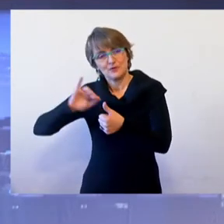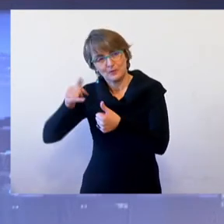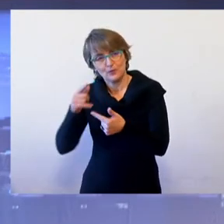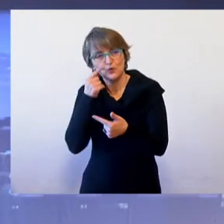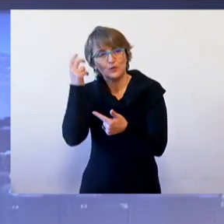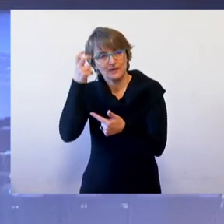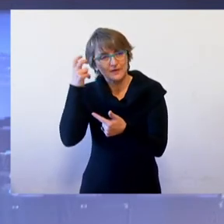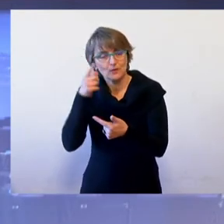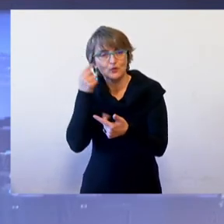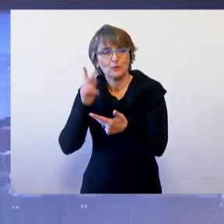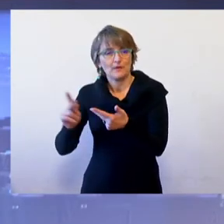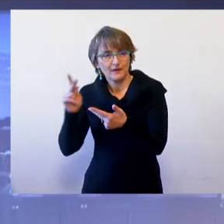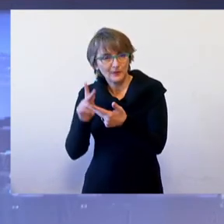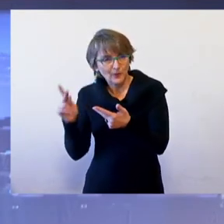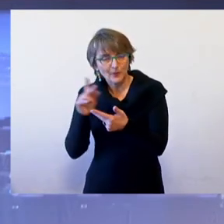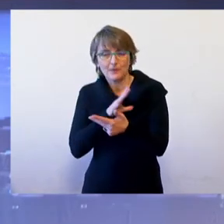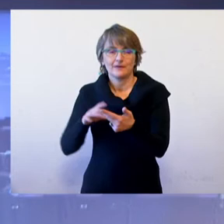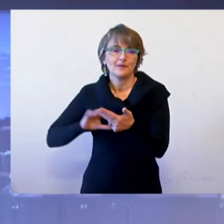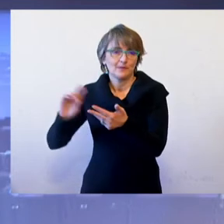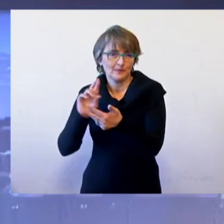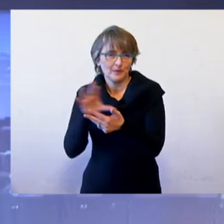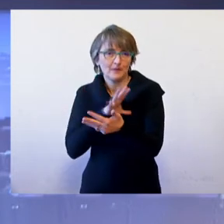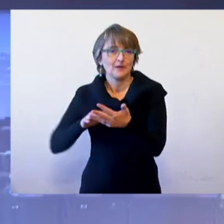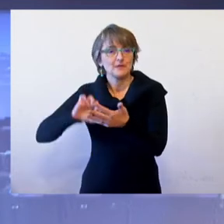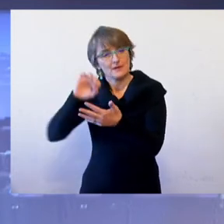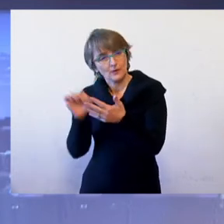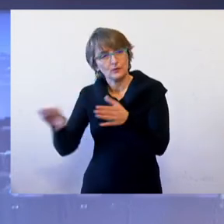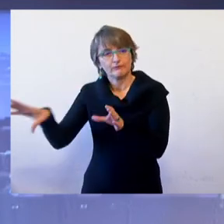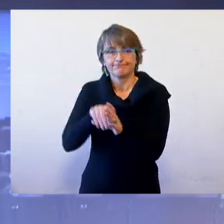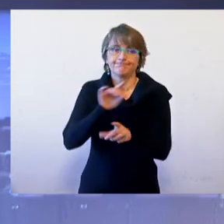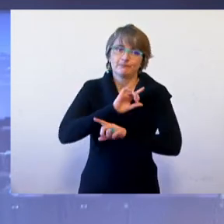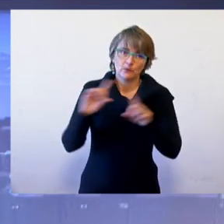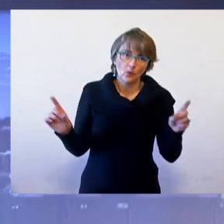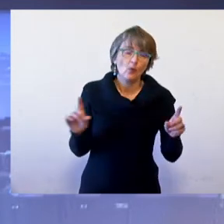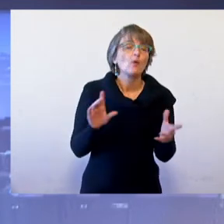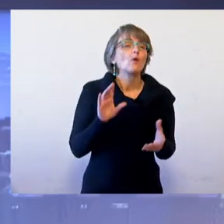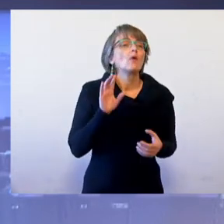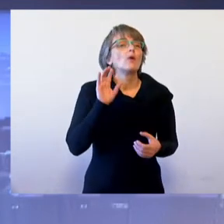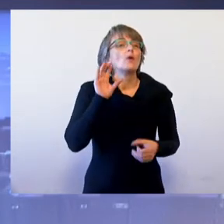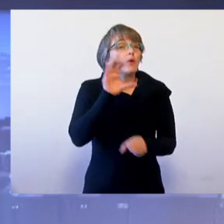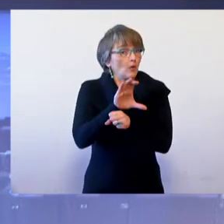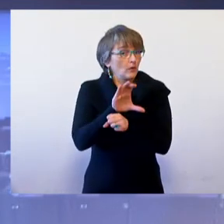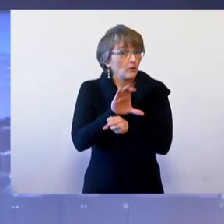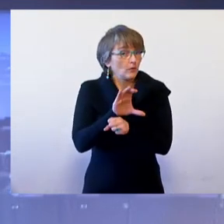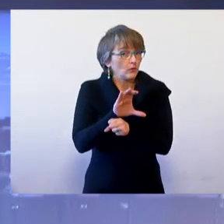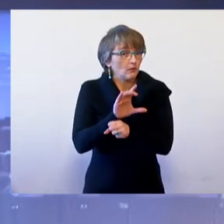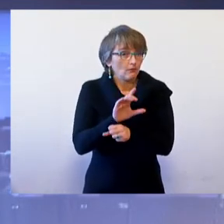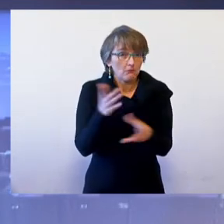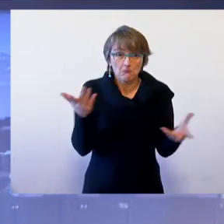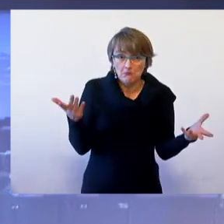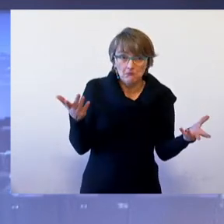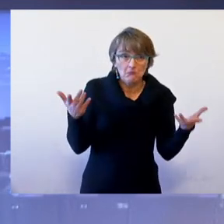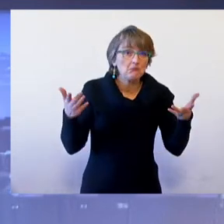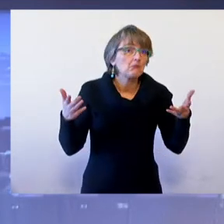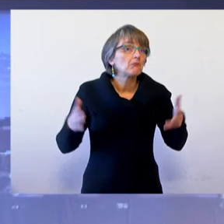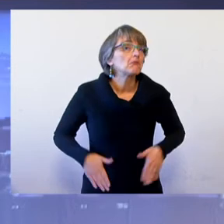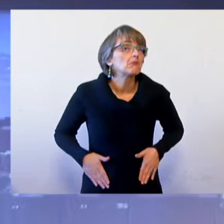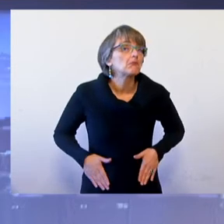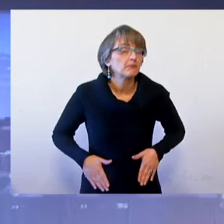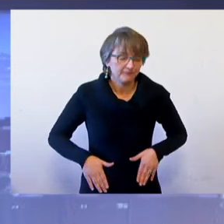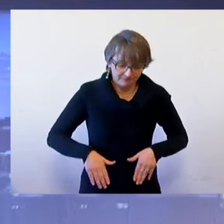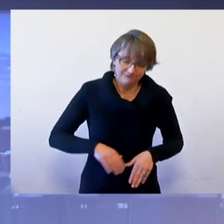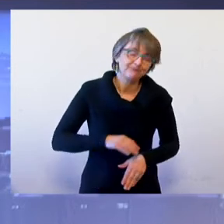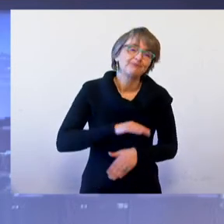Lévita, Monsieur Paterno, Mme Robin et Mme Serrano ne prennent pas part au vote. Y a-t-il des oppositions? Des abstentions?